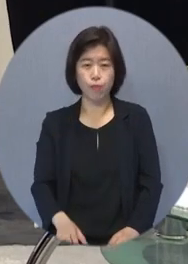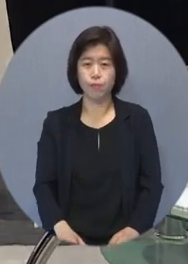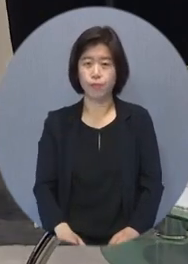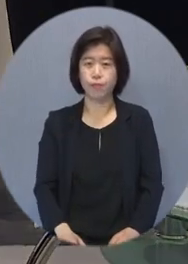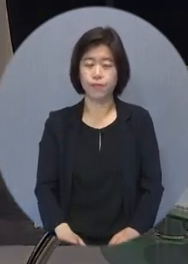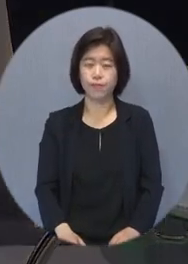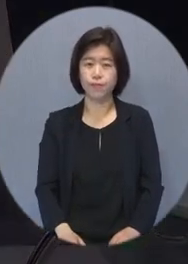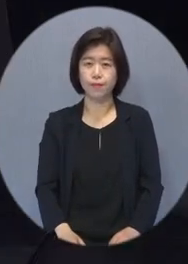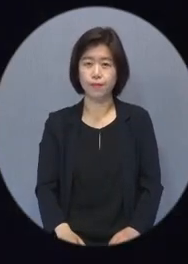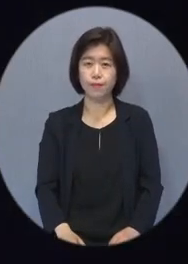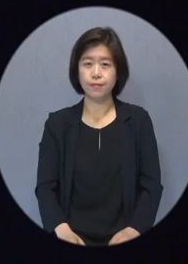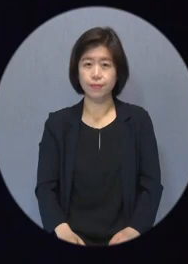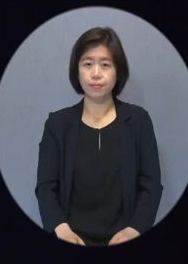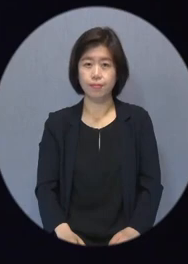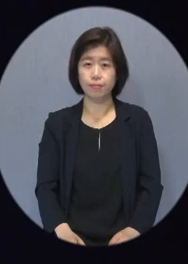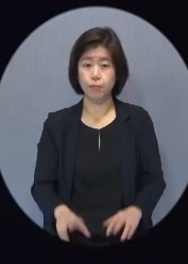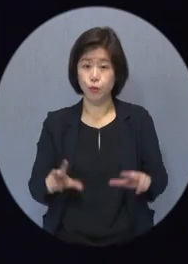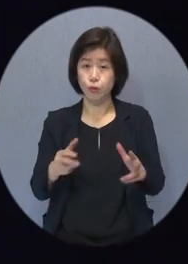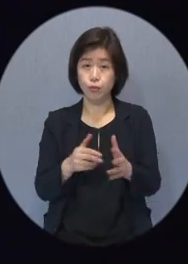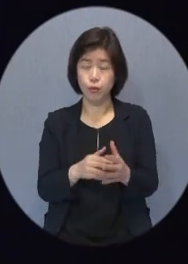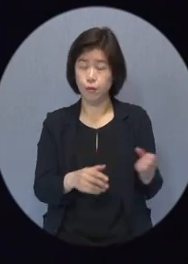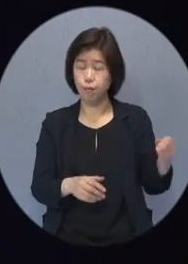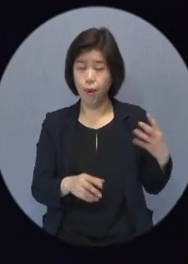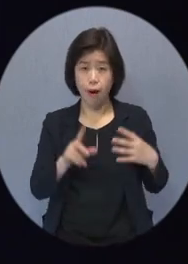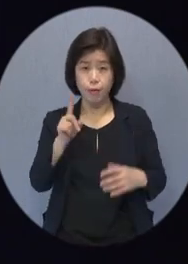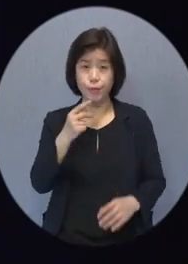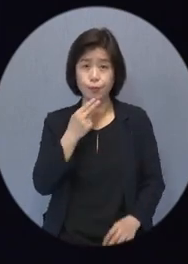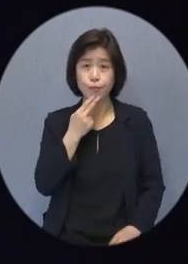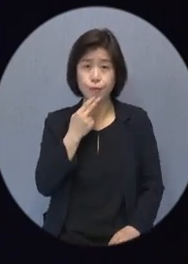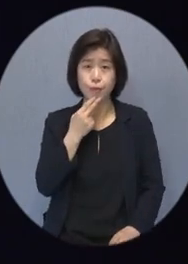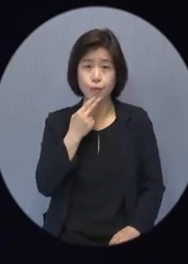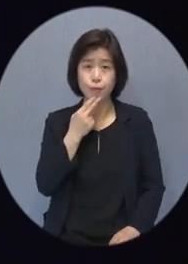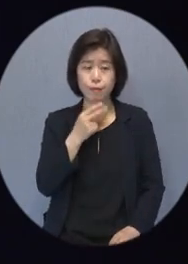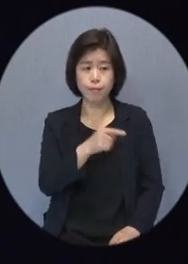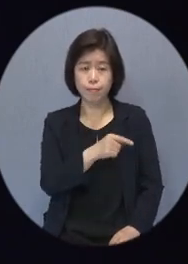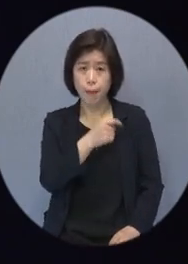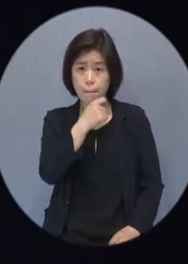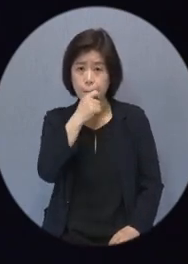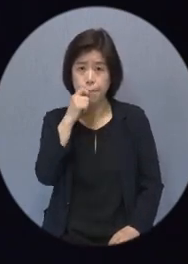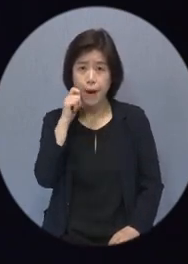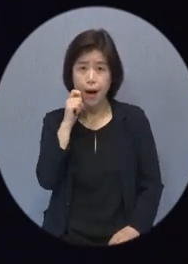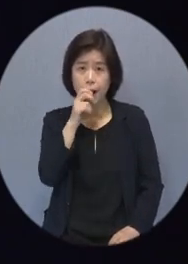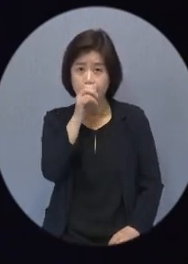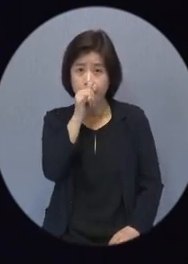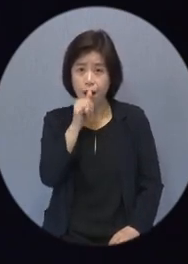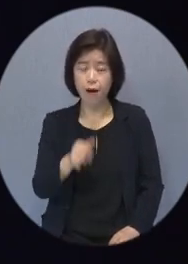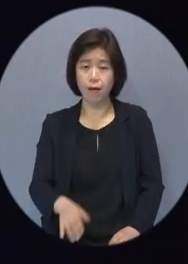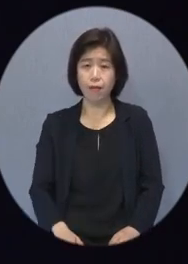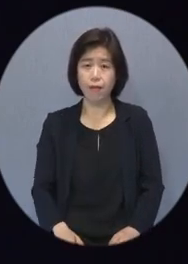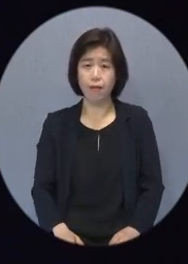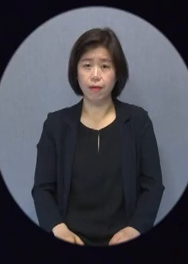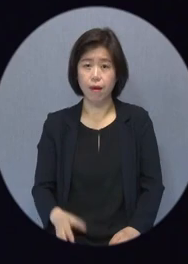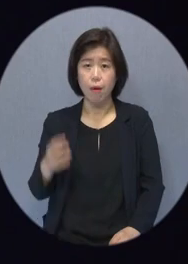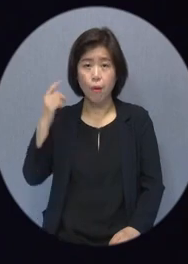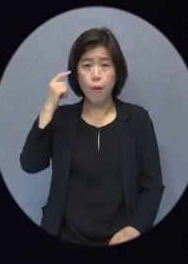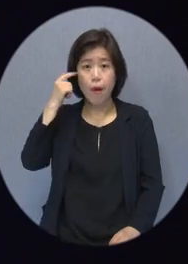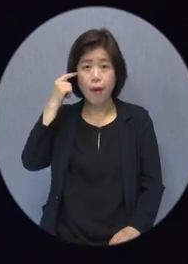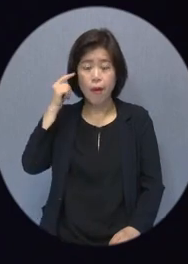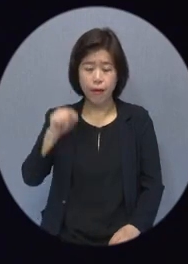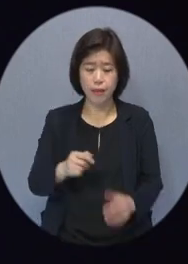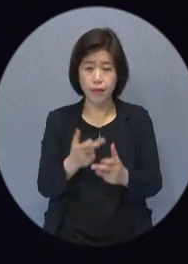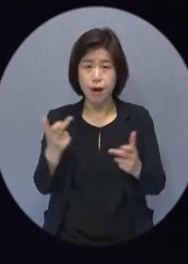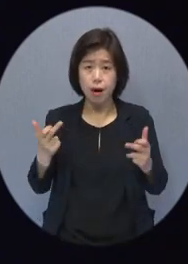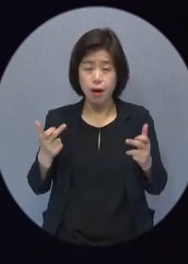말했는데 그 애는 아무런 말도 해주질 않고 그 애는 어째서 나를 이 깊은